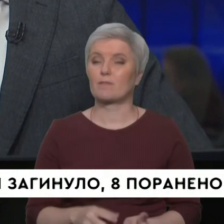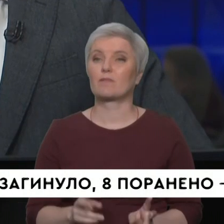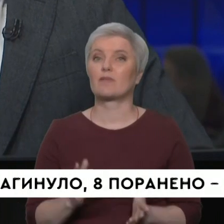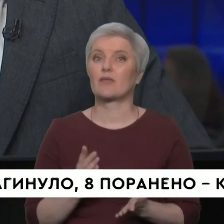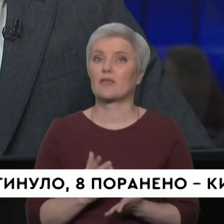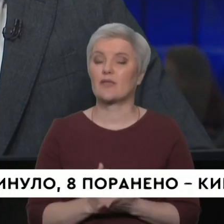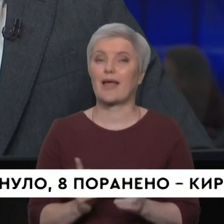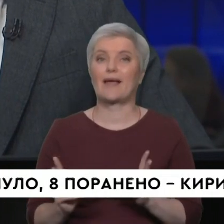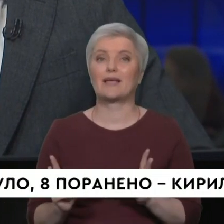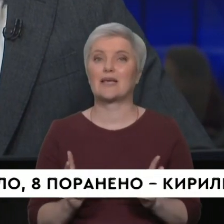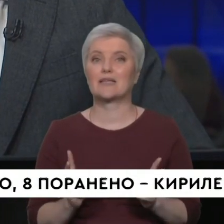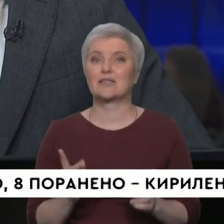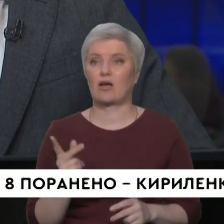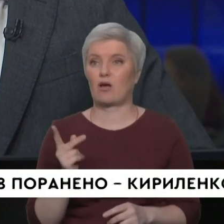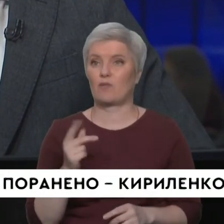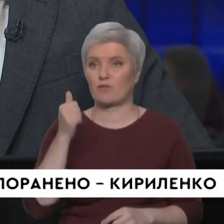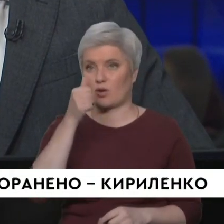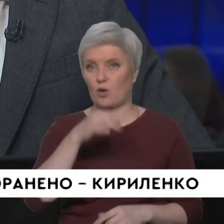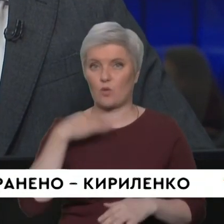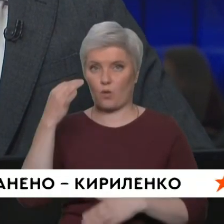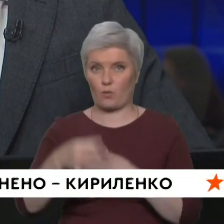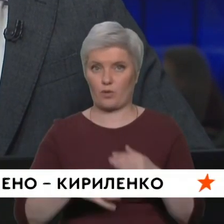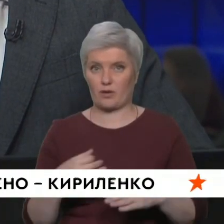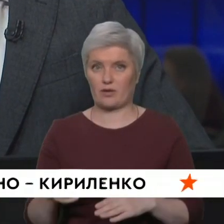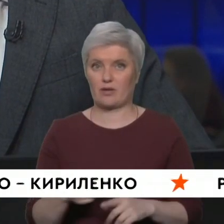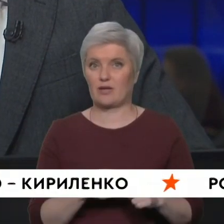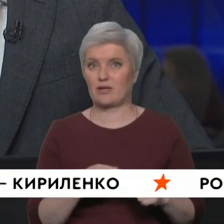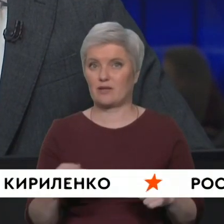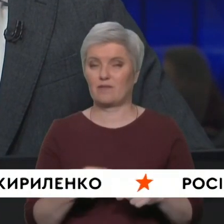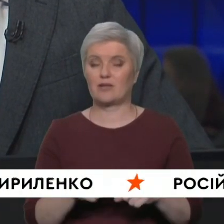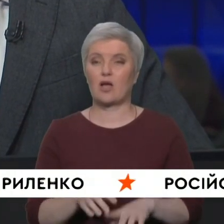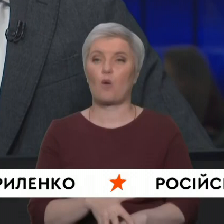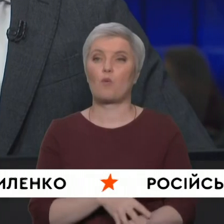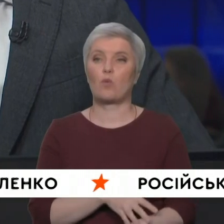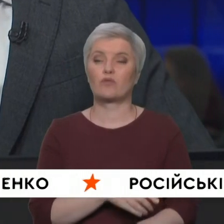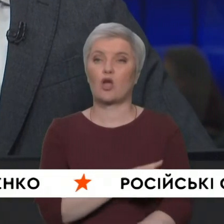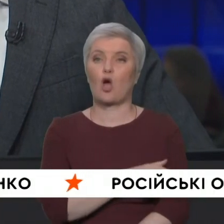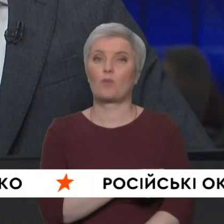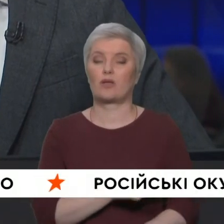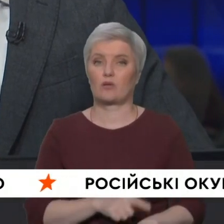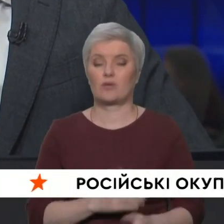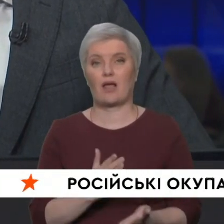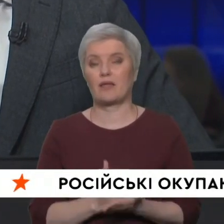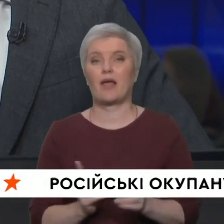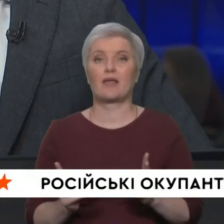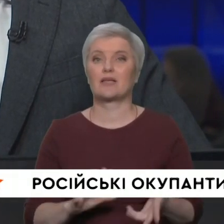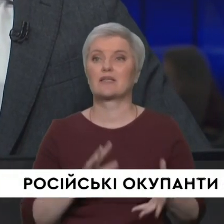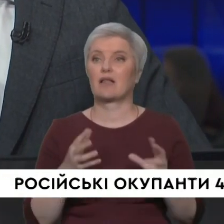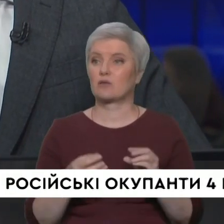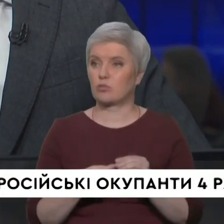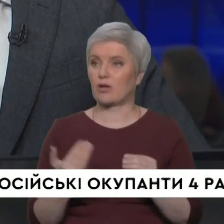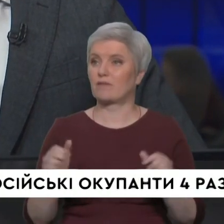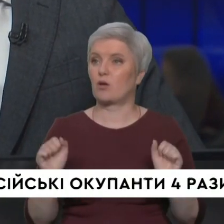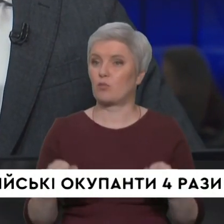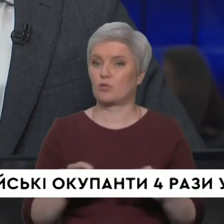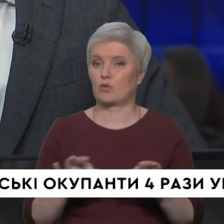чи є вже якісь, от фактично півтори доби вже, навіть більше, триває ось ця подовжена комендантська година, чи є вже якісь результати, про які ви можете нам